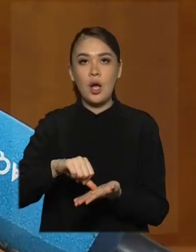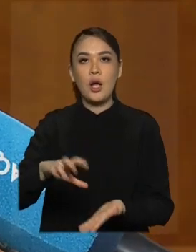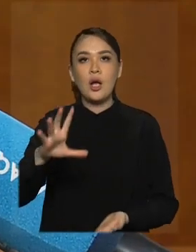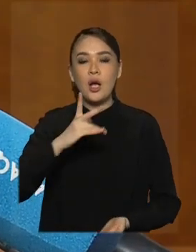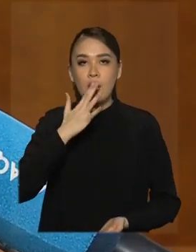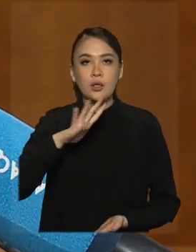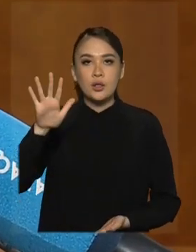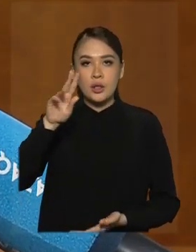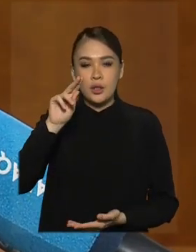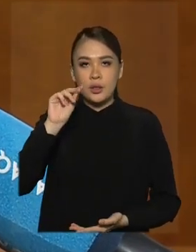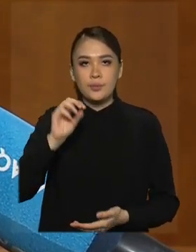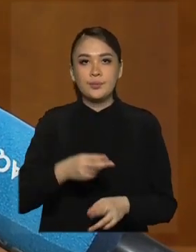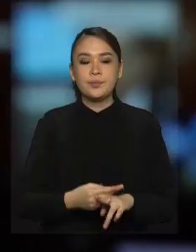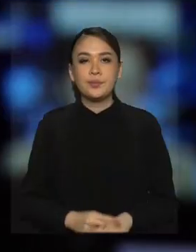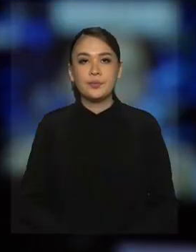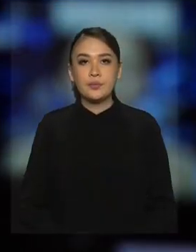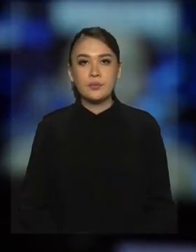государственных служащих.